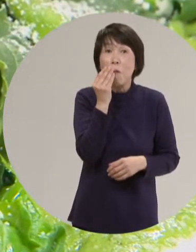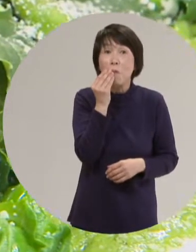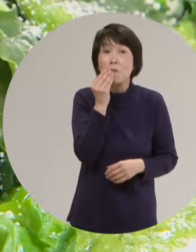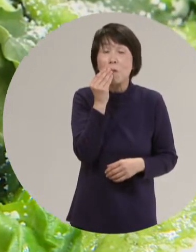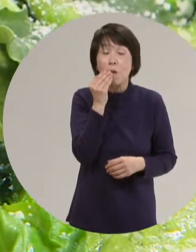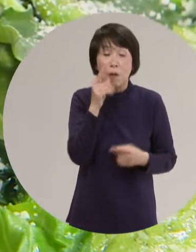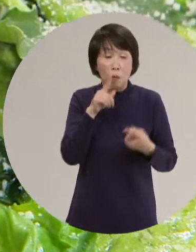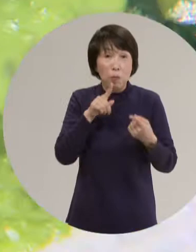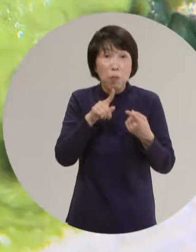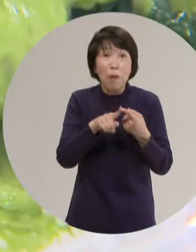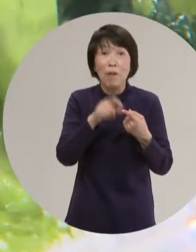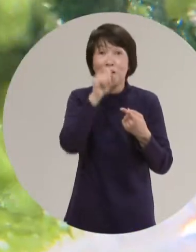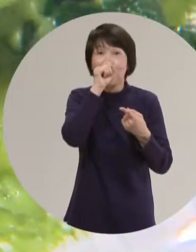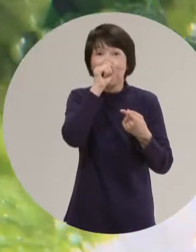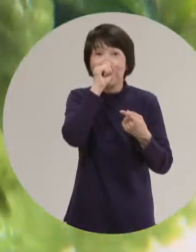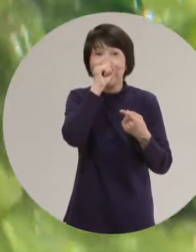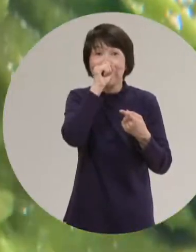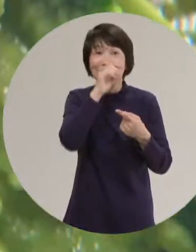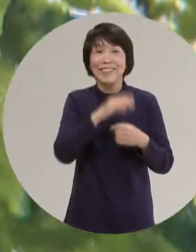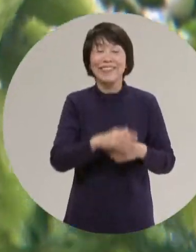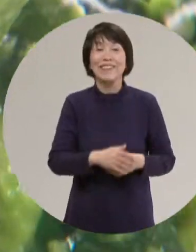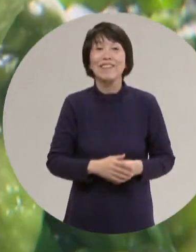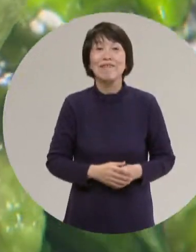ベストマッチ。